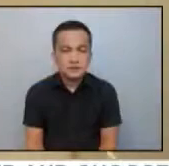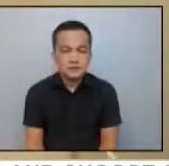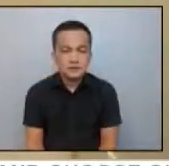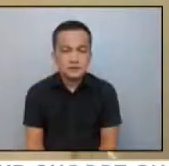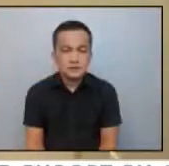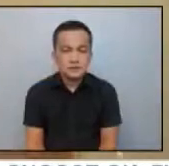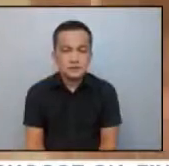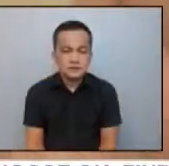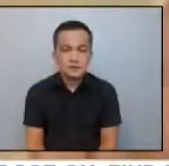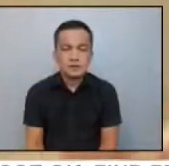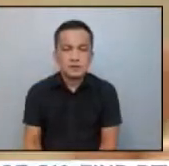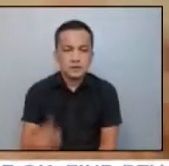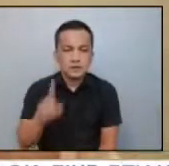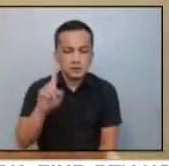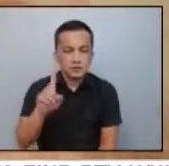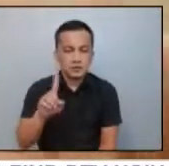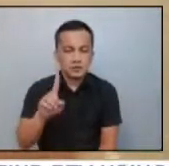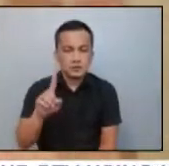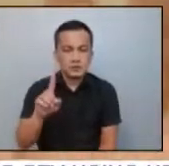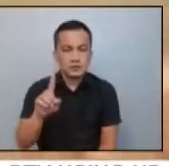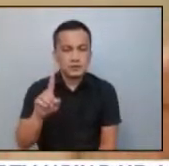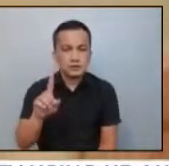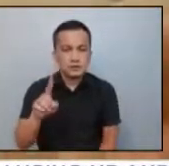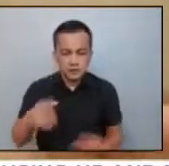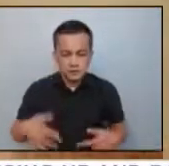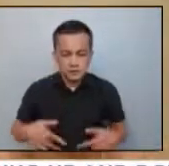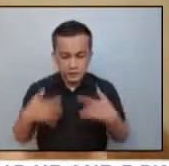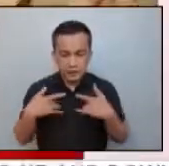yung living related at saka